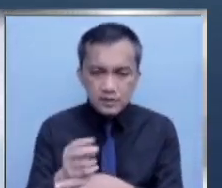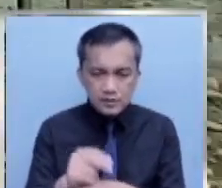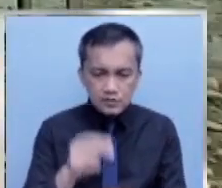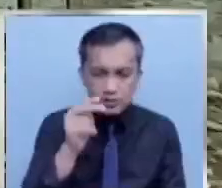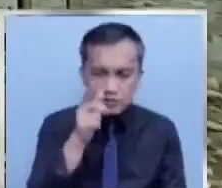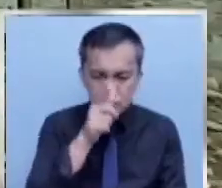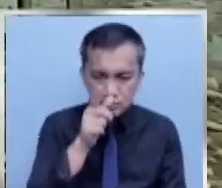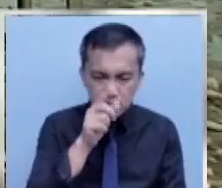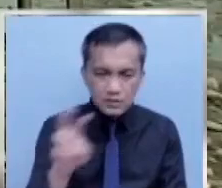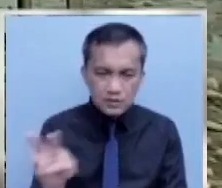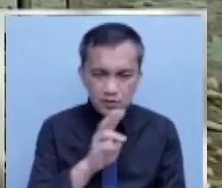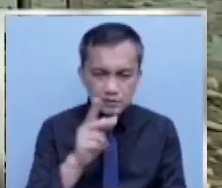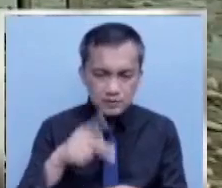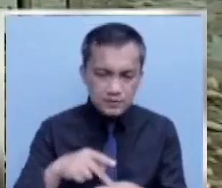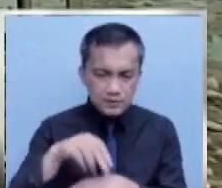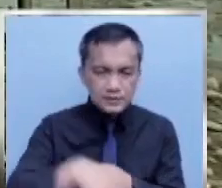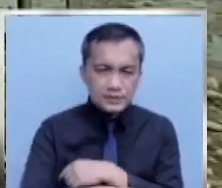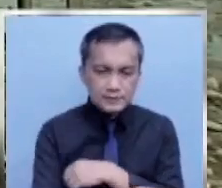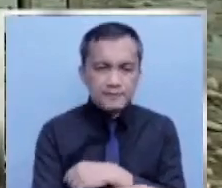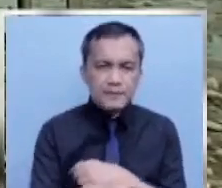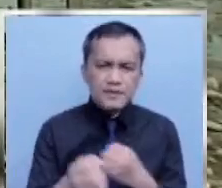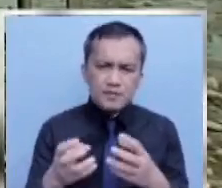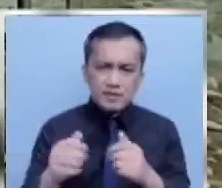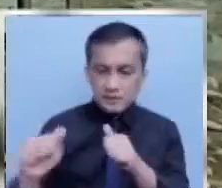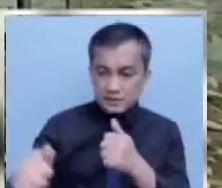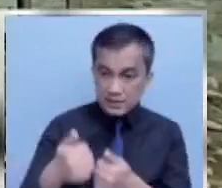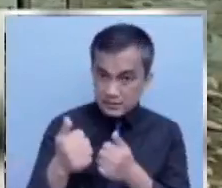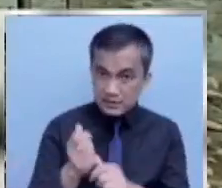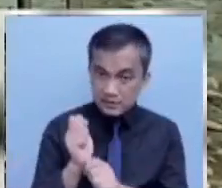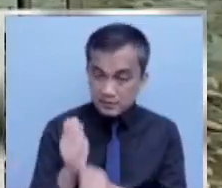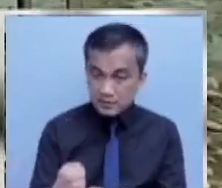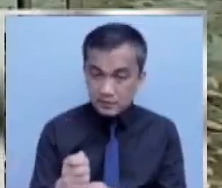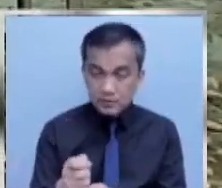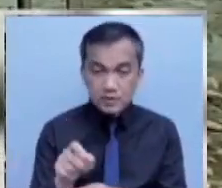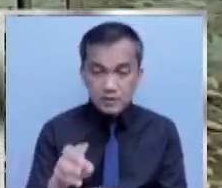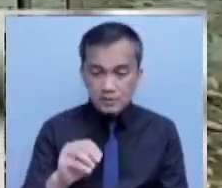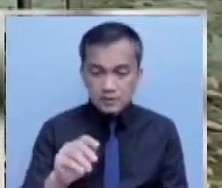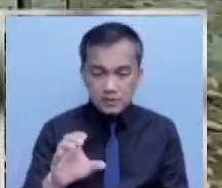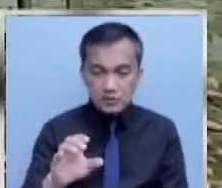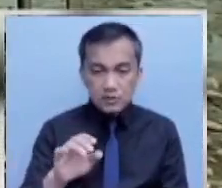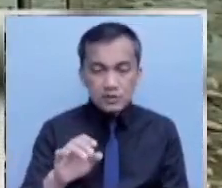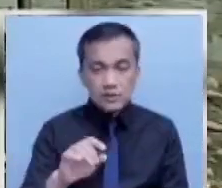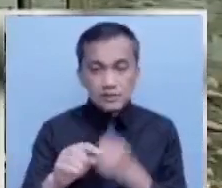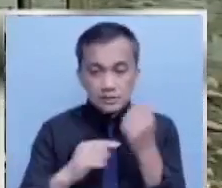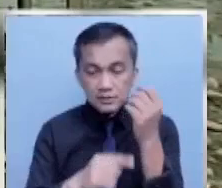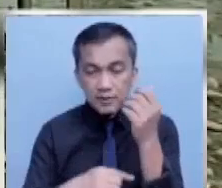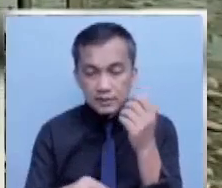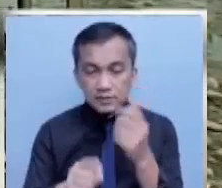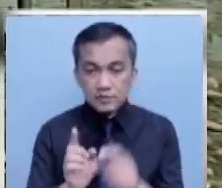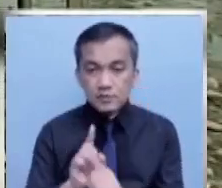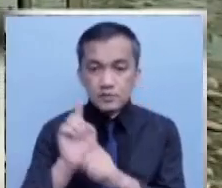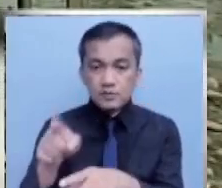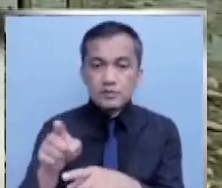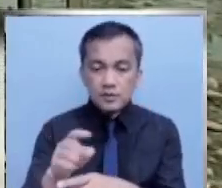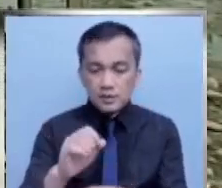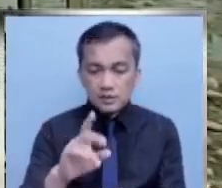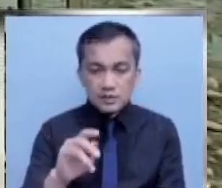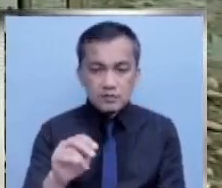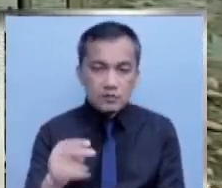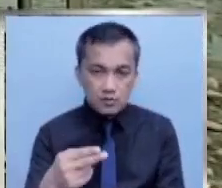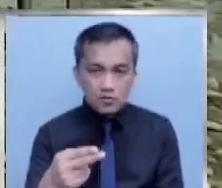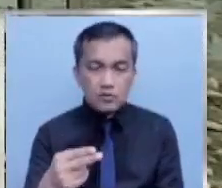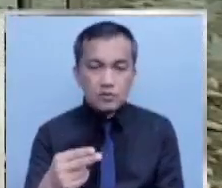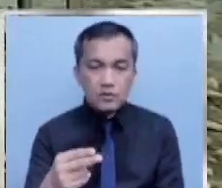Sea. Maraming hamon ang kinakaharap ng mga mangisda ng Masinloc, Zambales tuwing pumapalaot papuntang Scarborough Shoal. Nandiyan